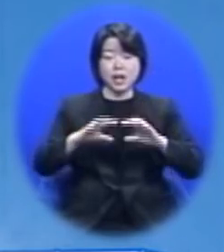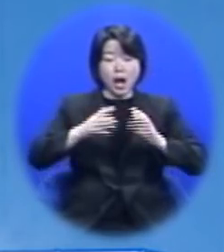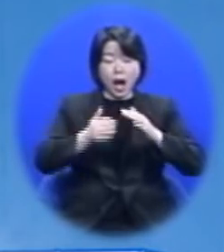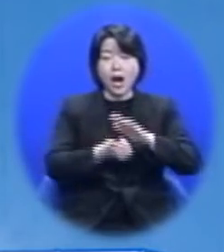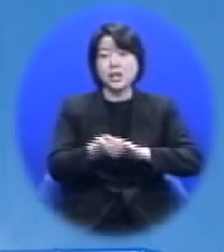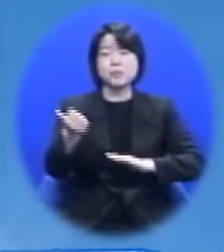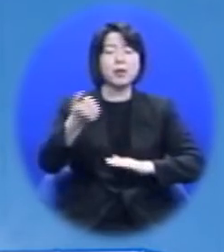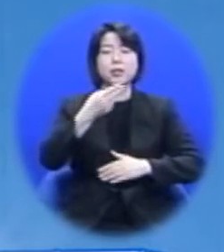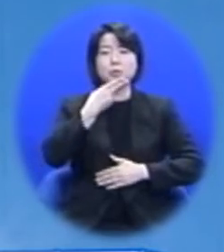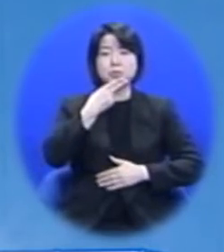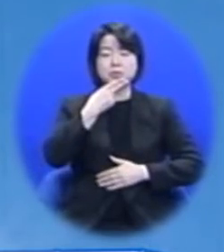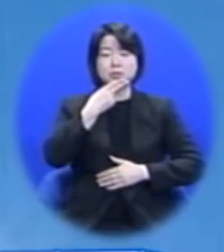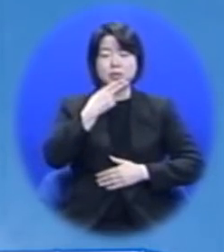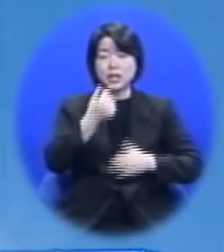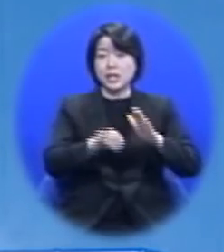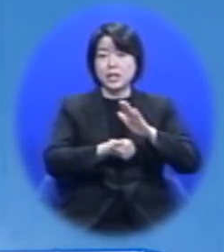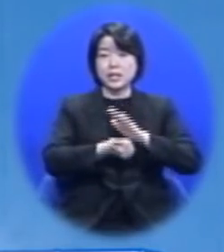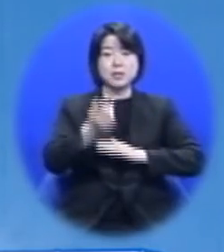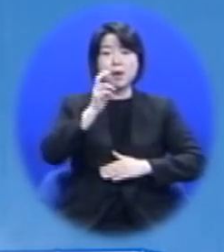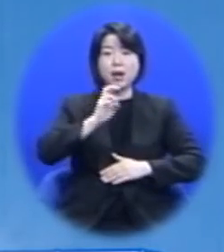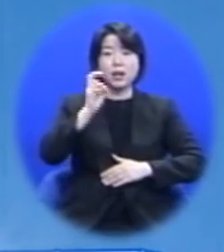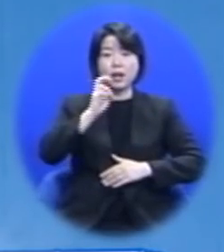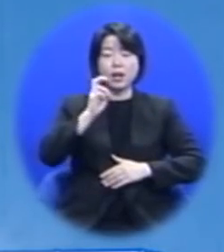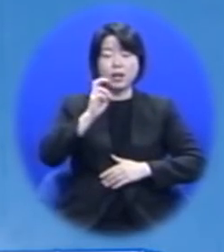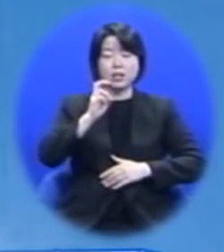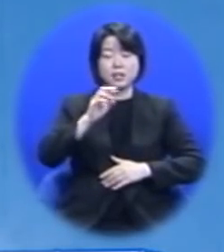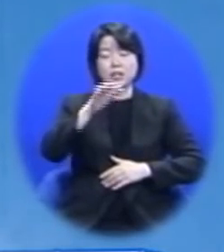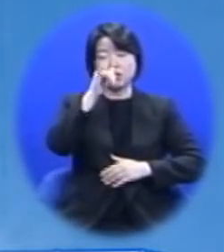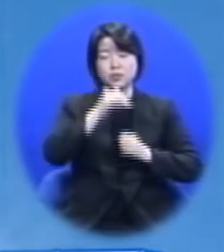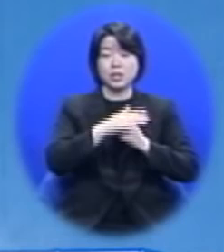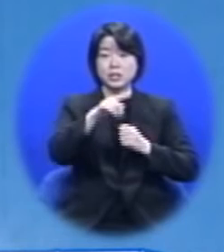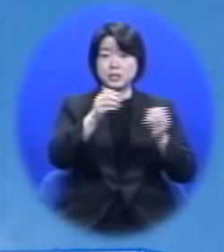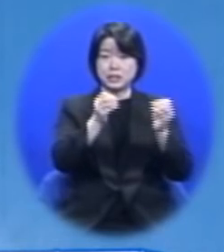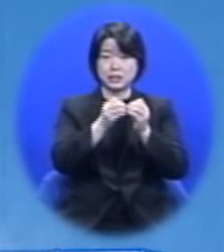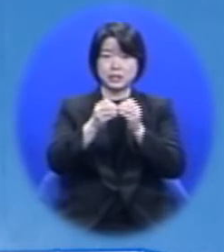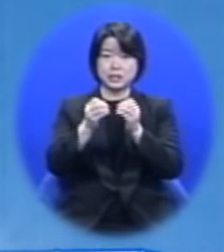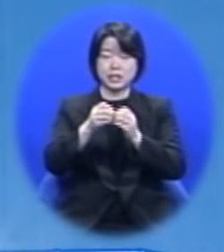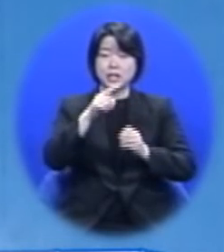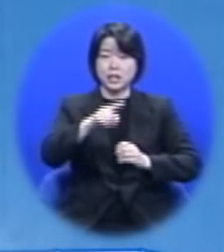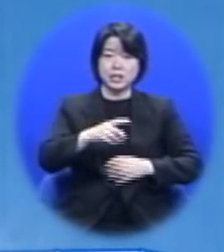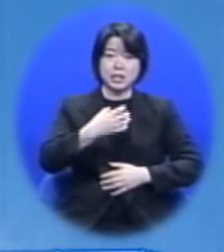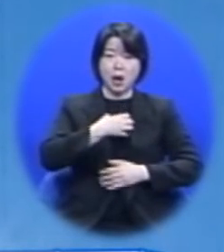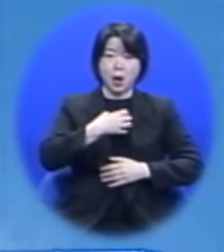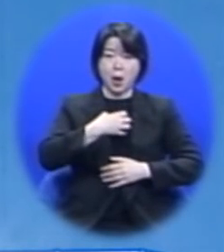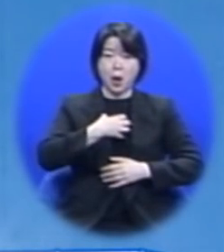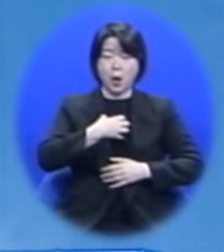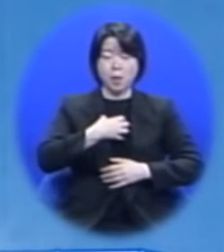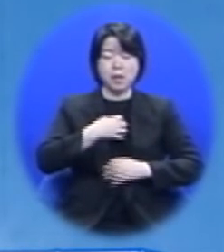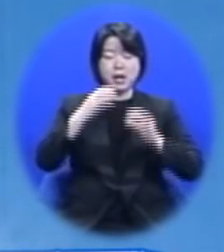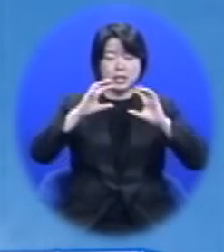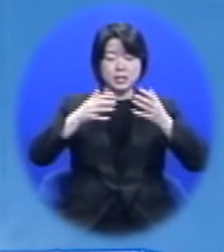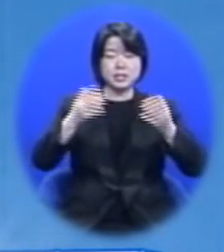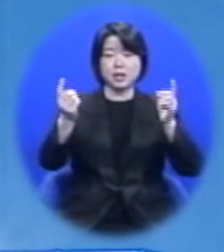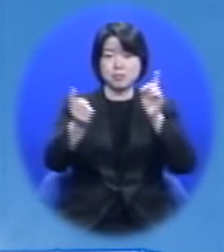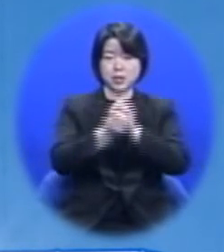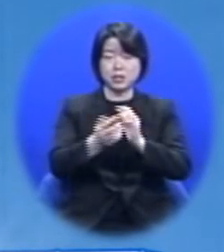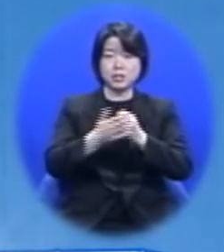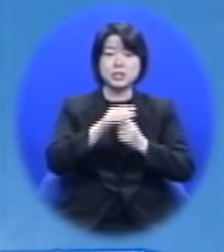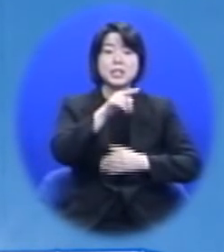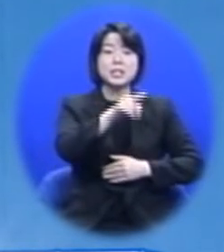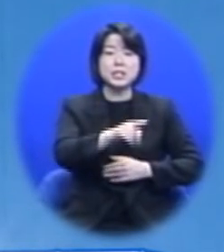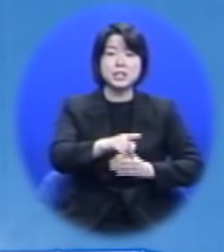희망 가라는 제목의 노래는 불렀습니다. 그 가사가 이풍진 세상을 만났으니 너의 희망이